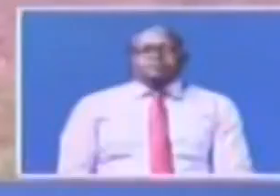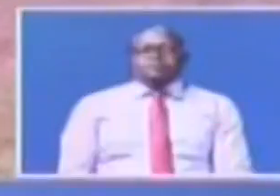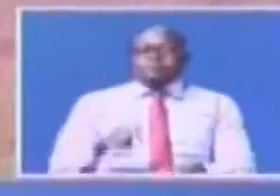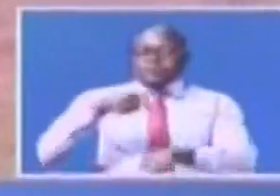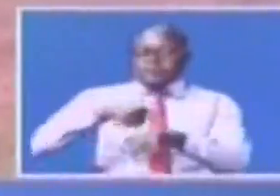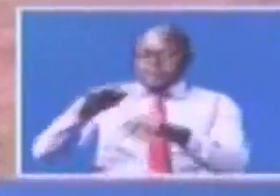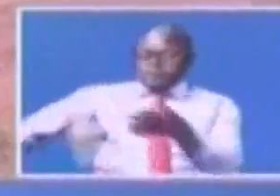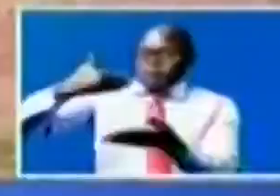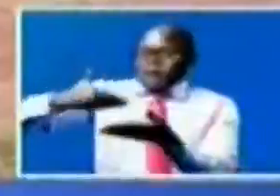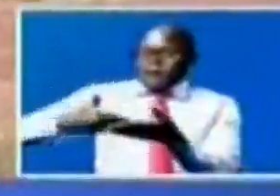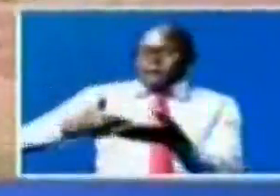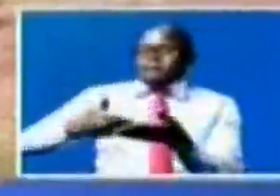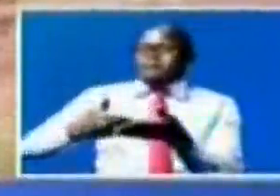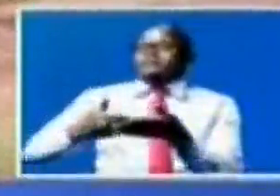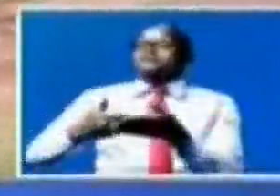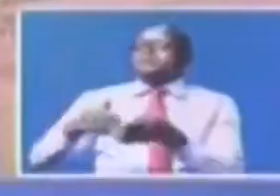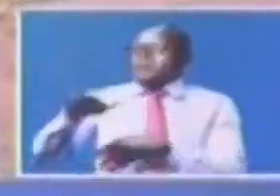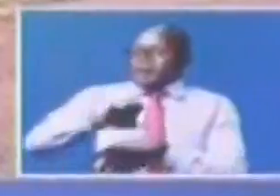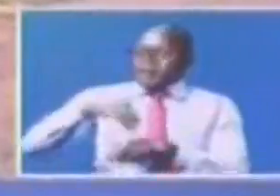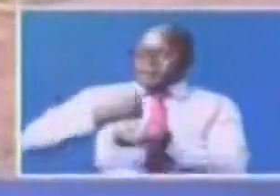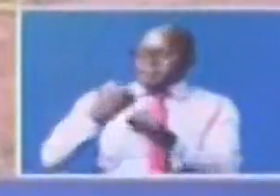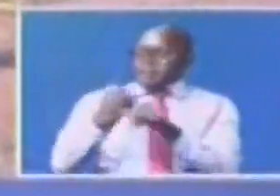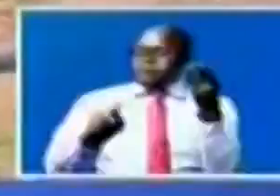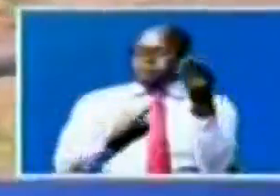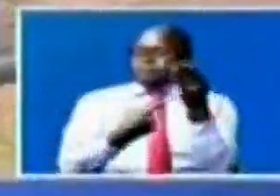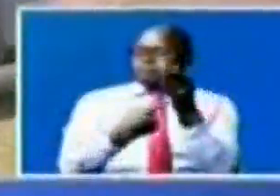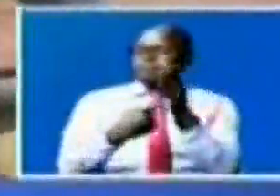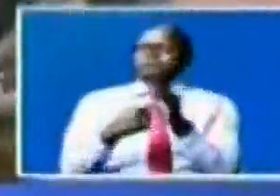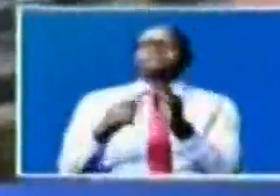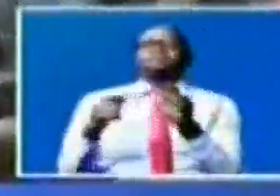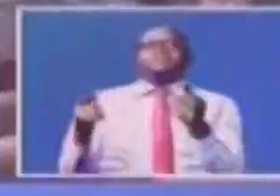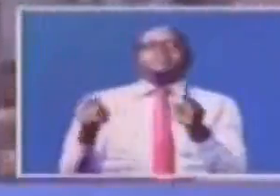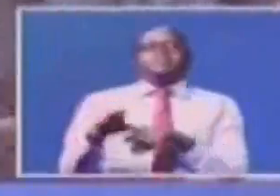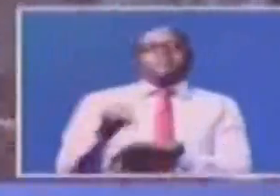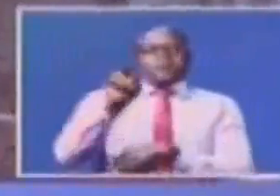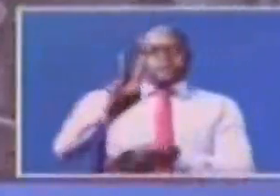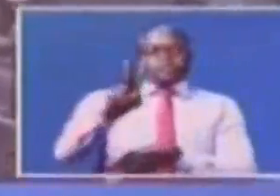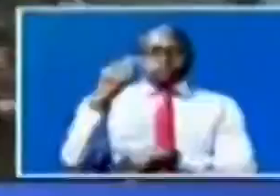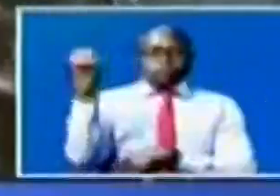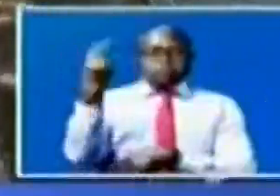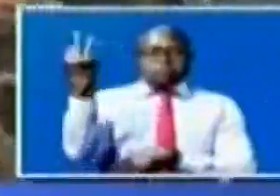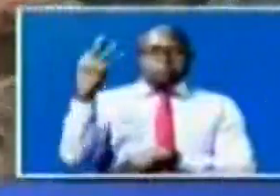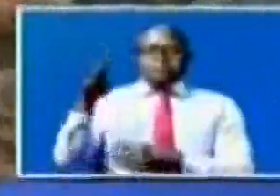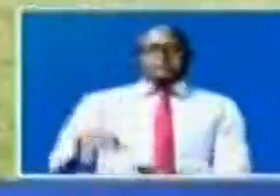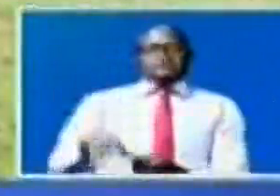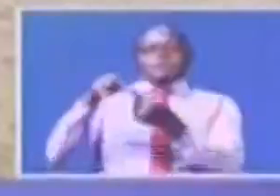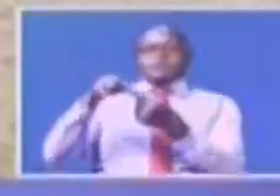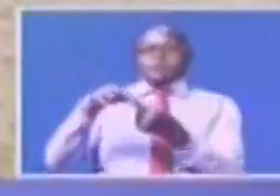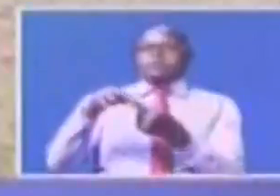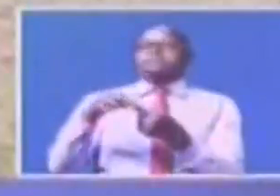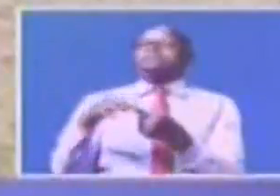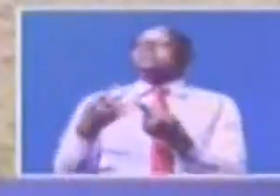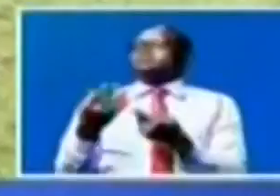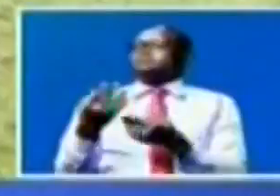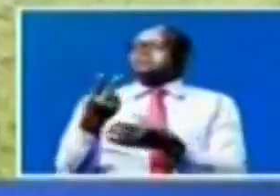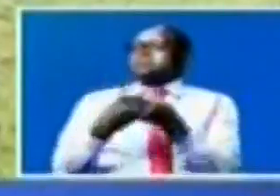Unapofika katika kituo cha kubuni teknolojia za kilimo cha Bukura, unakutana na trekta mbili za kipekee. Trekta hizi ni ndugu wa toka